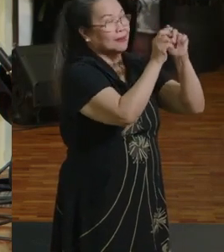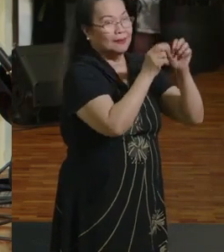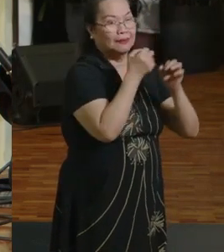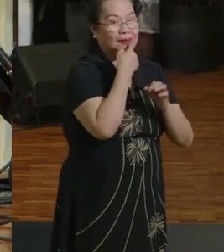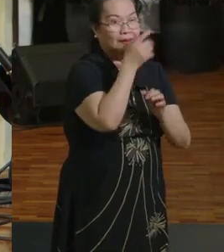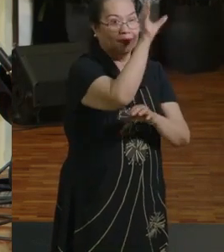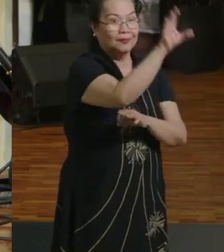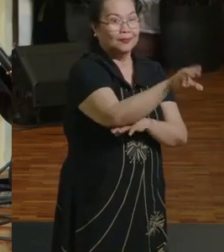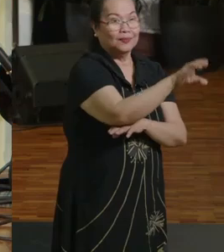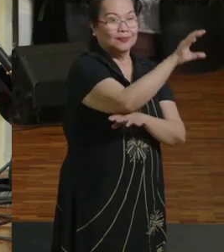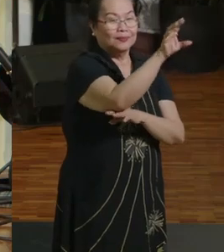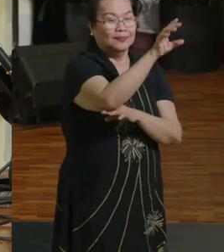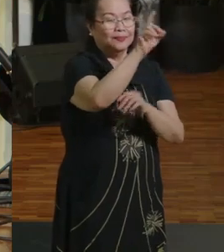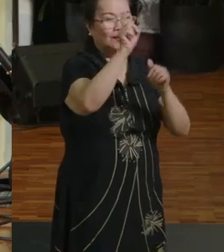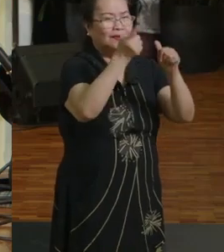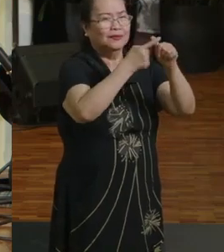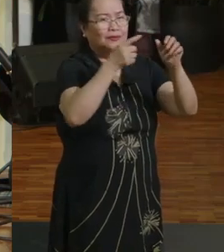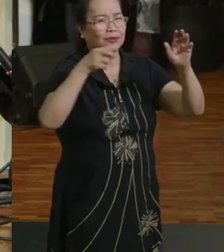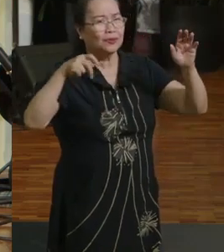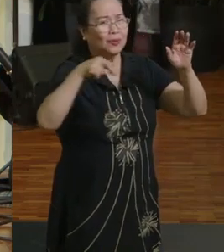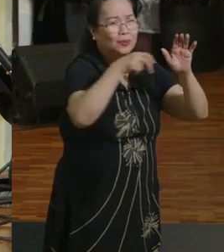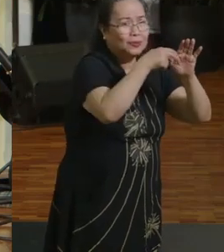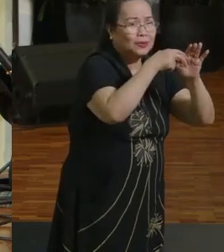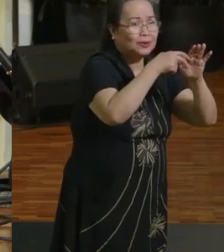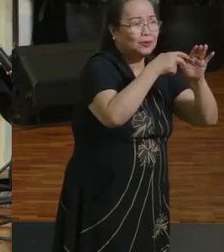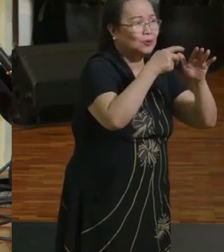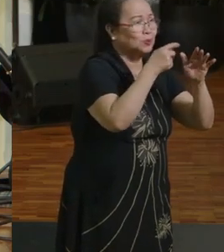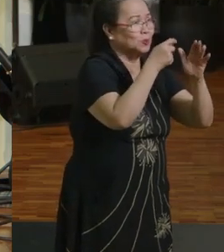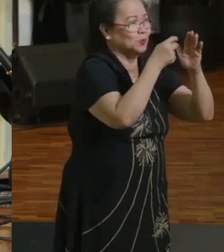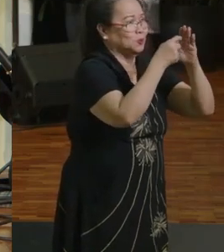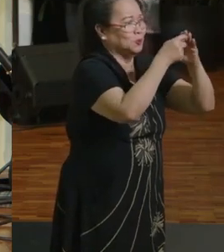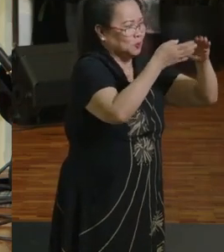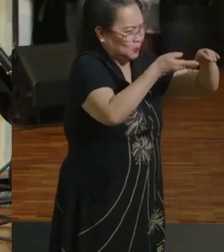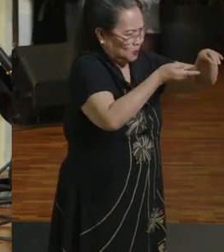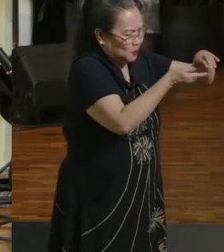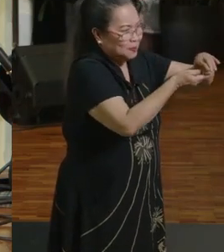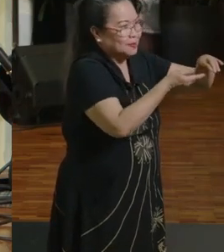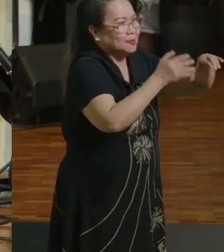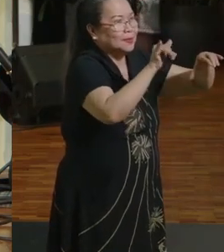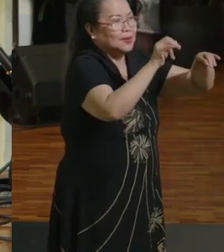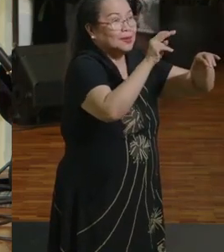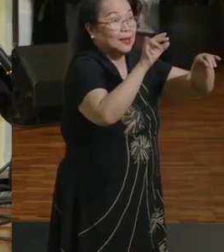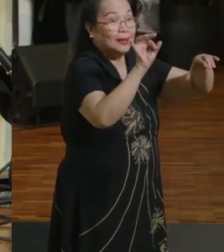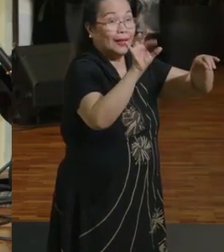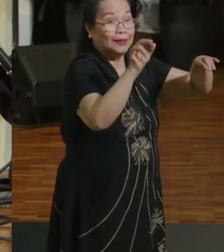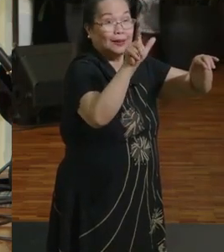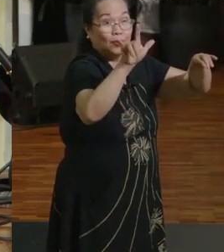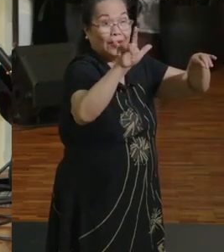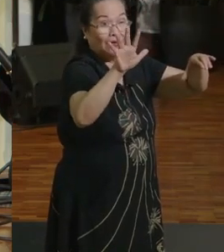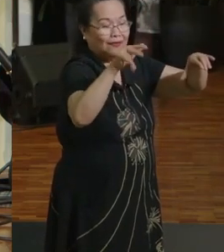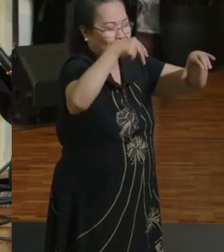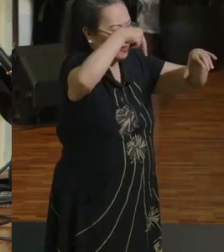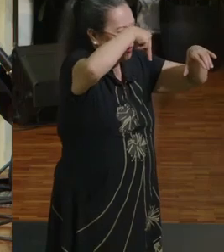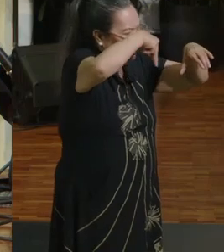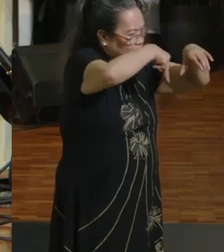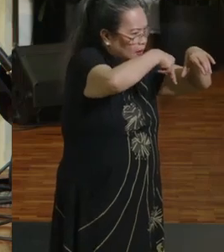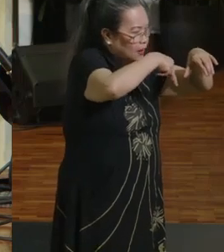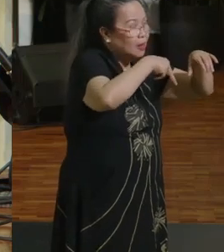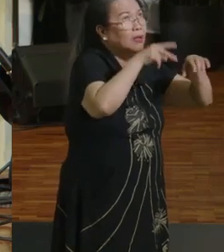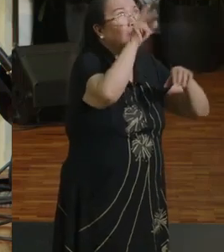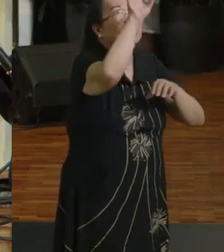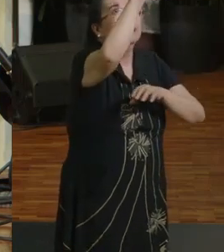siya ang nauna sa tomb. Sa John 19:25, siya ay nakatayo sa gilid ng